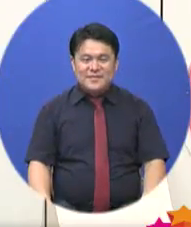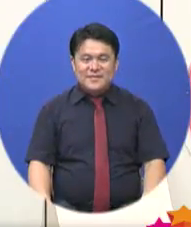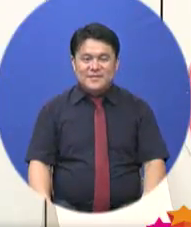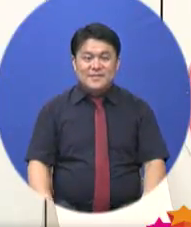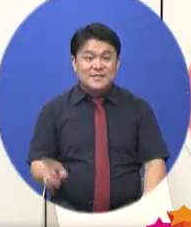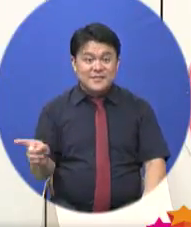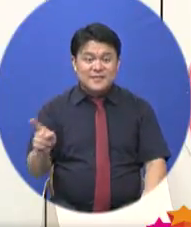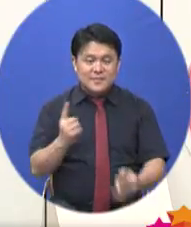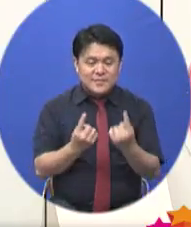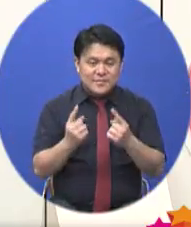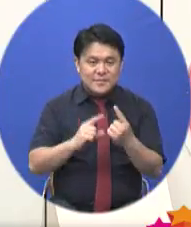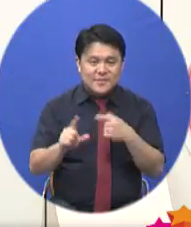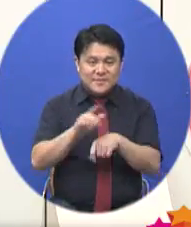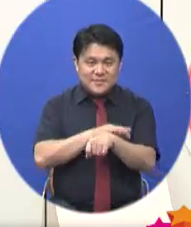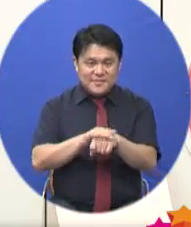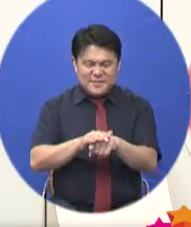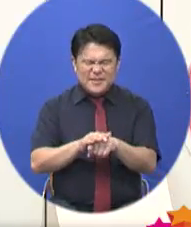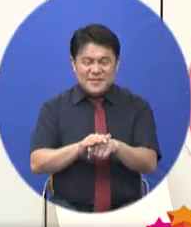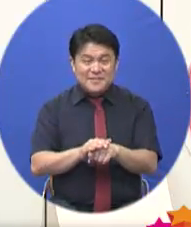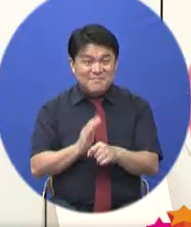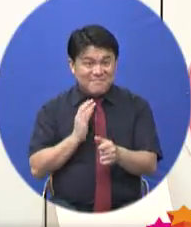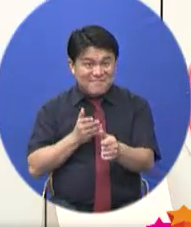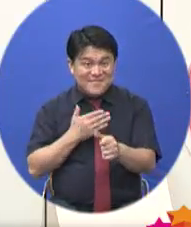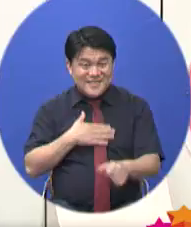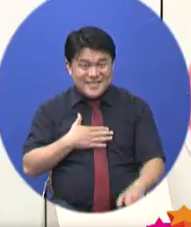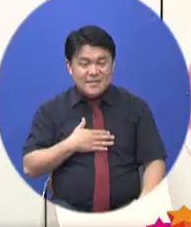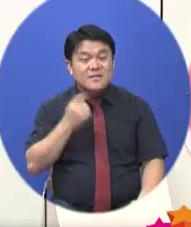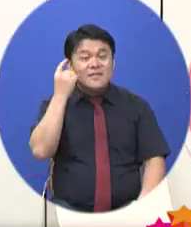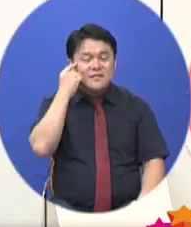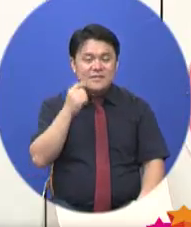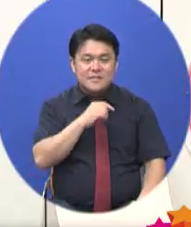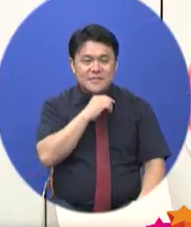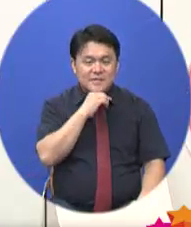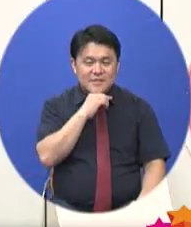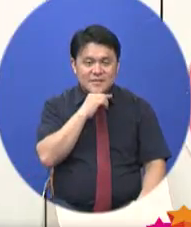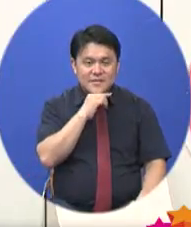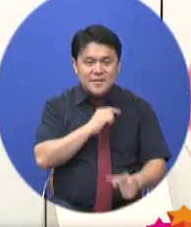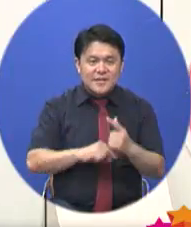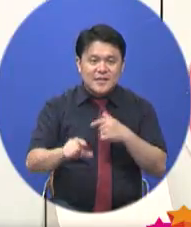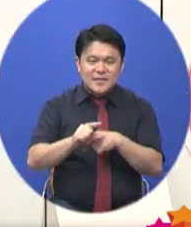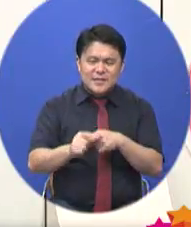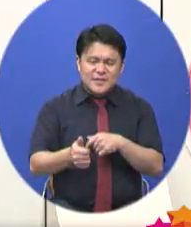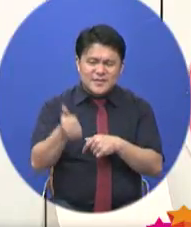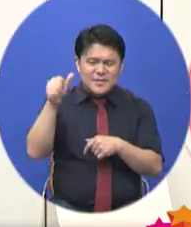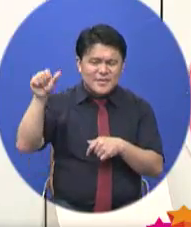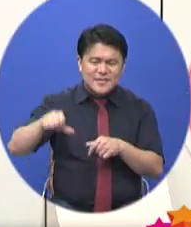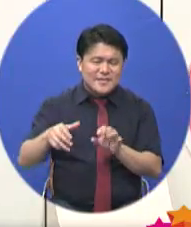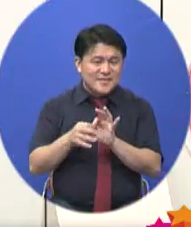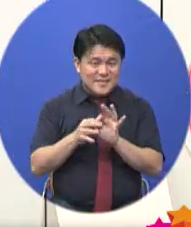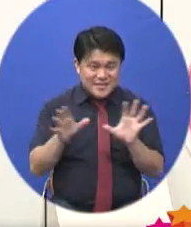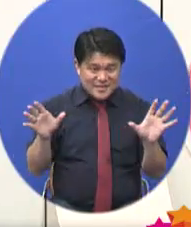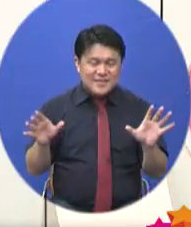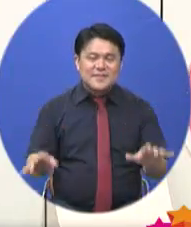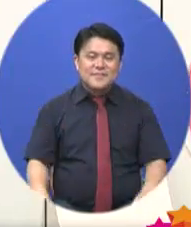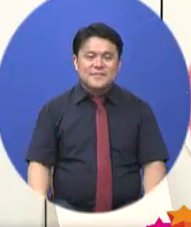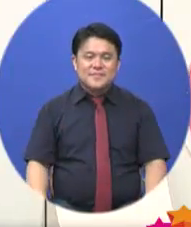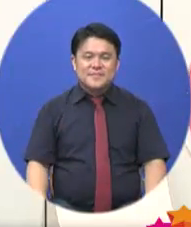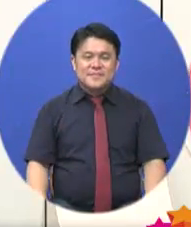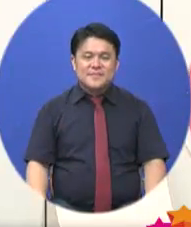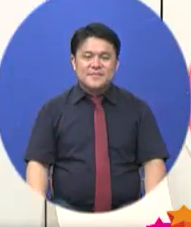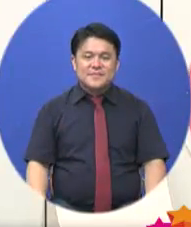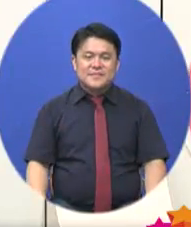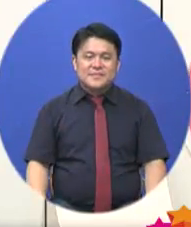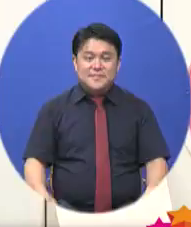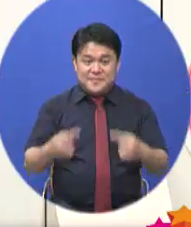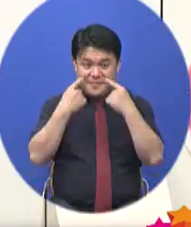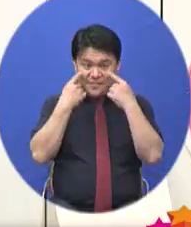이 그보다도 더 잘하시면 됩니다. 왜냐하면 또 잘하고 못하고 그건 떠나서 좌우지간